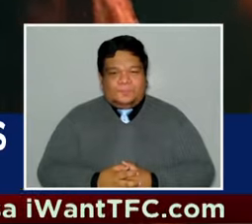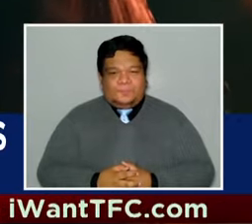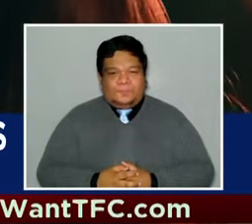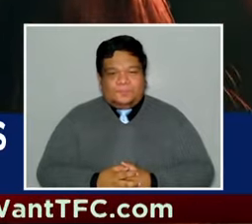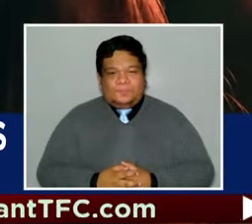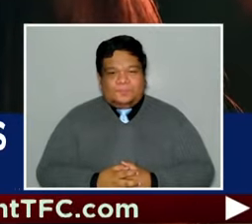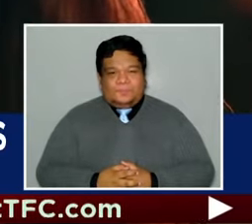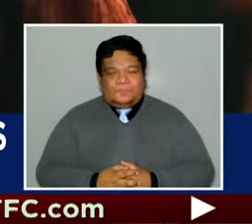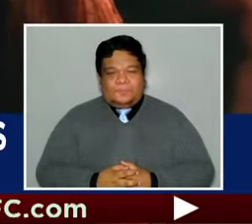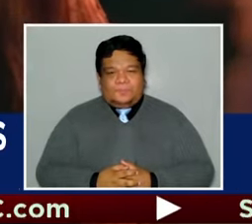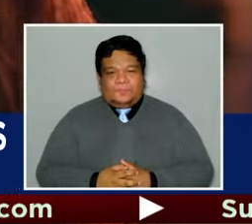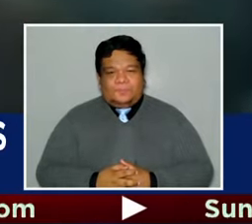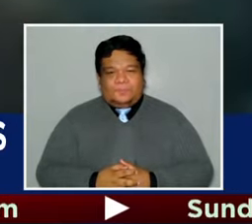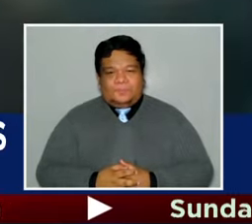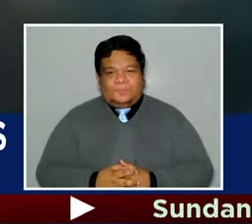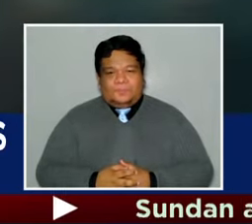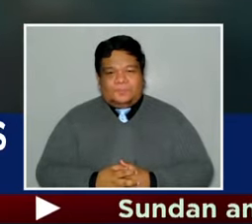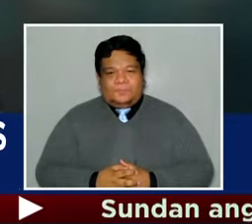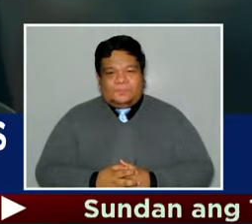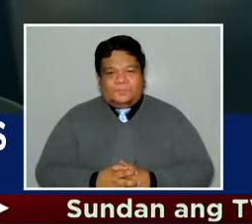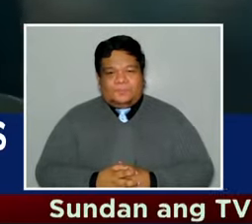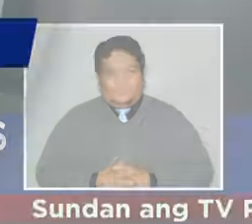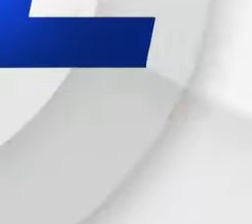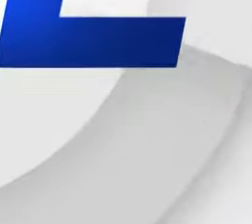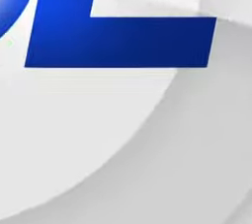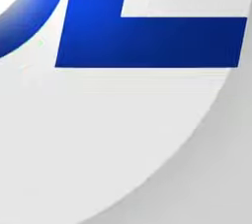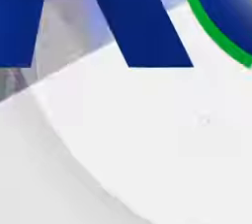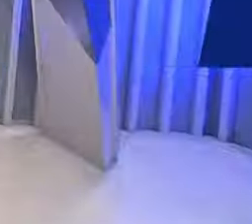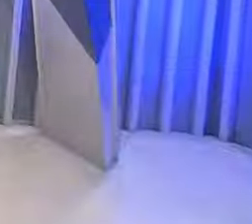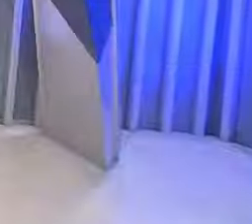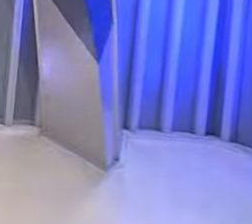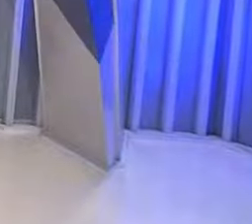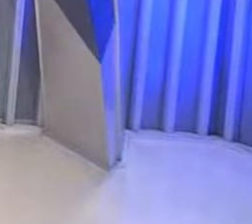Felipe, ABS-CBN News.